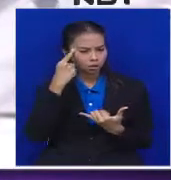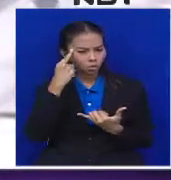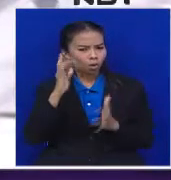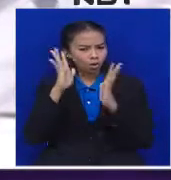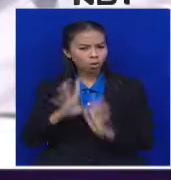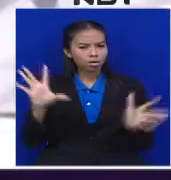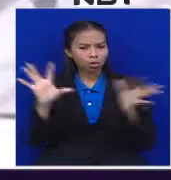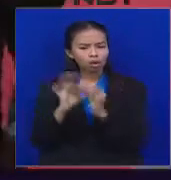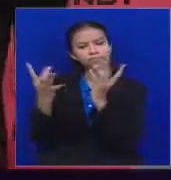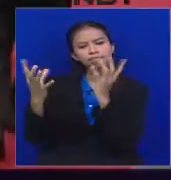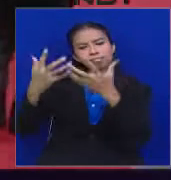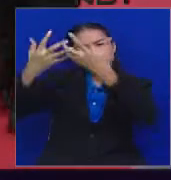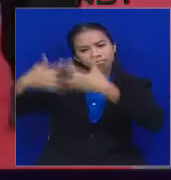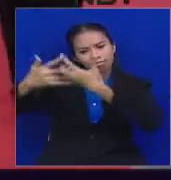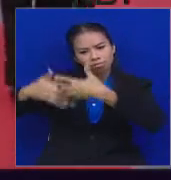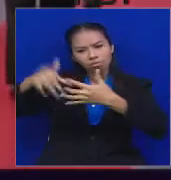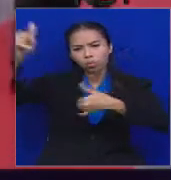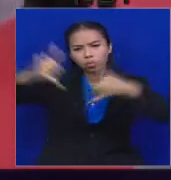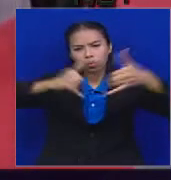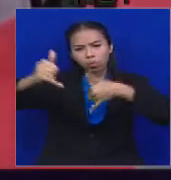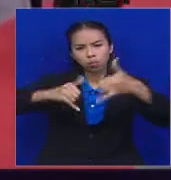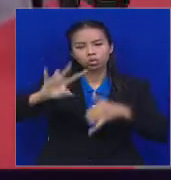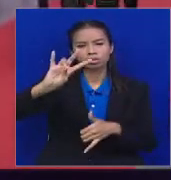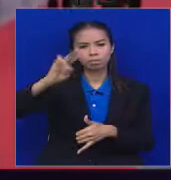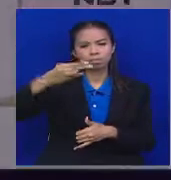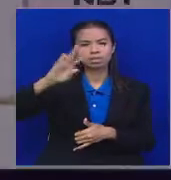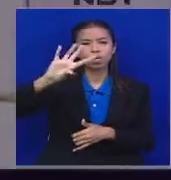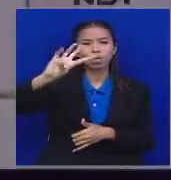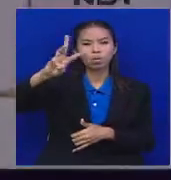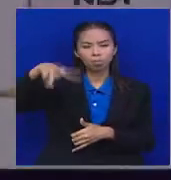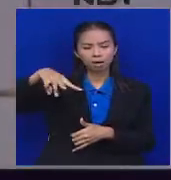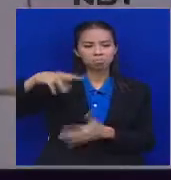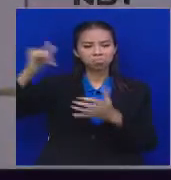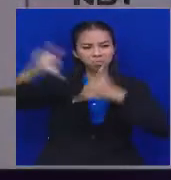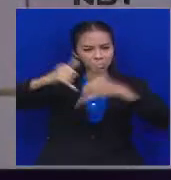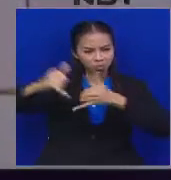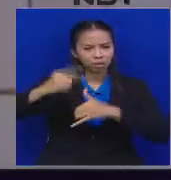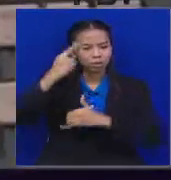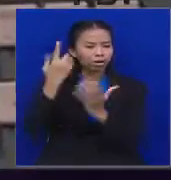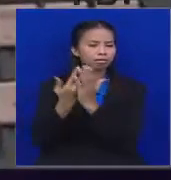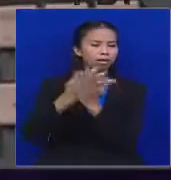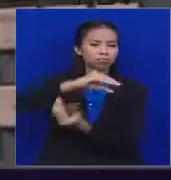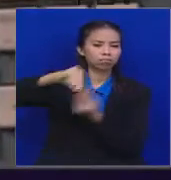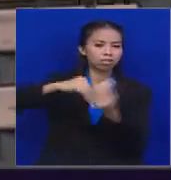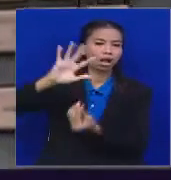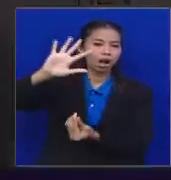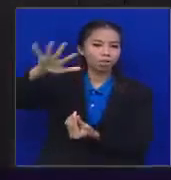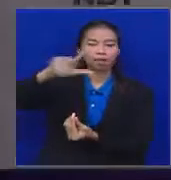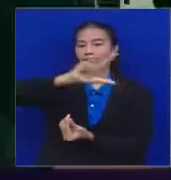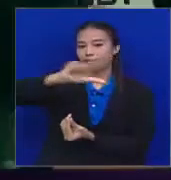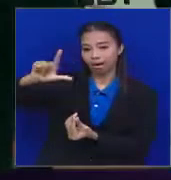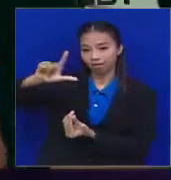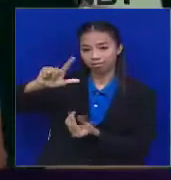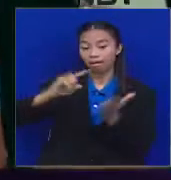กว่า 76,000 รายจากทั่วโลกเข้าร่วมงานสร้างรายได้เข้าประเทศไม่ต่ำกว่า 5,000 ล้านบาทโดยงานจะจัดจนถึงวัน